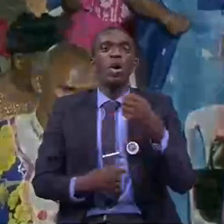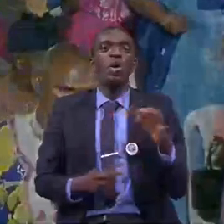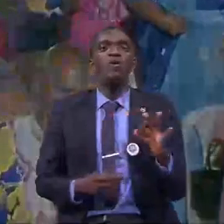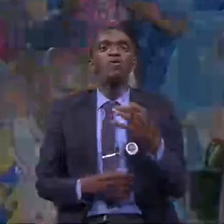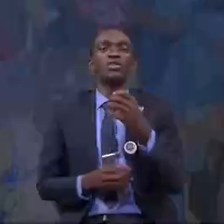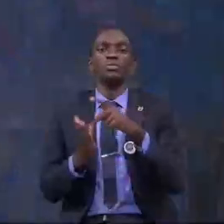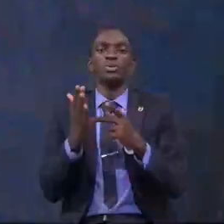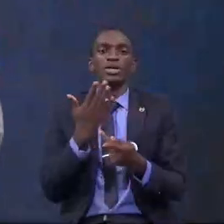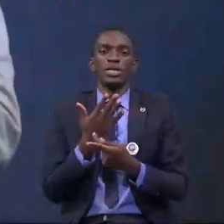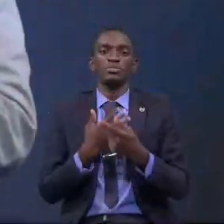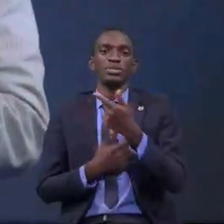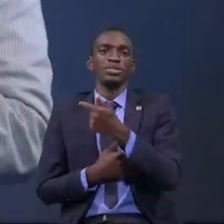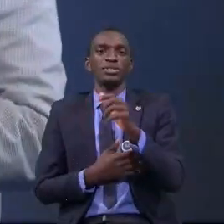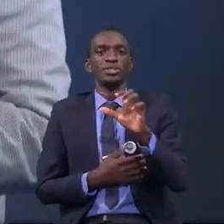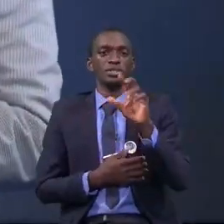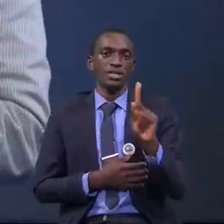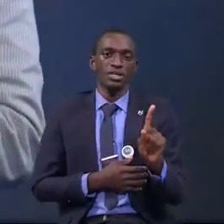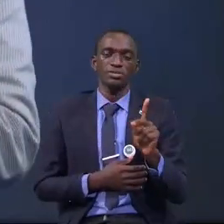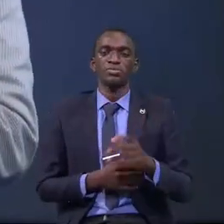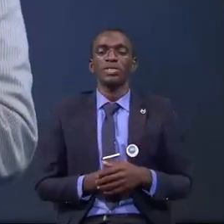Rappelez-vous, c'est le dernier jour de JCK.